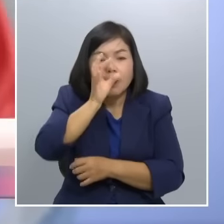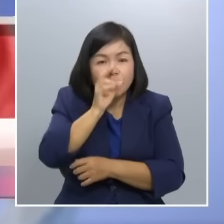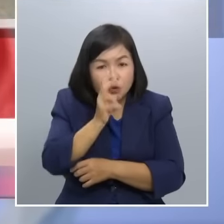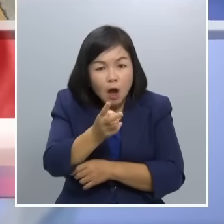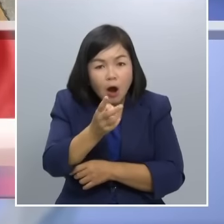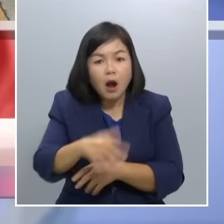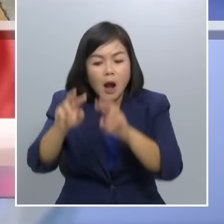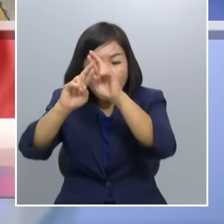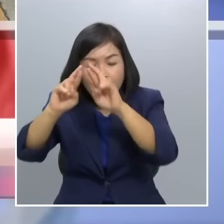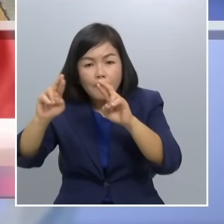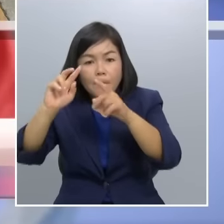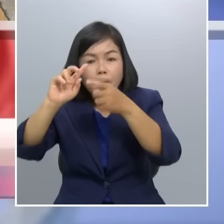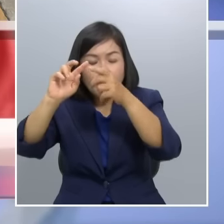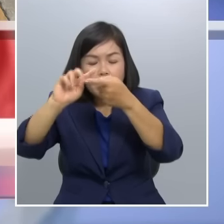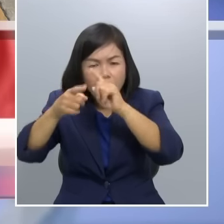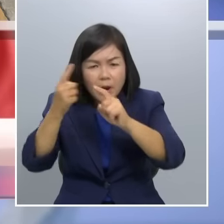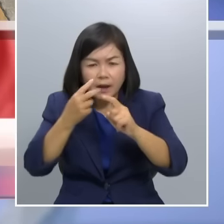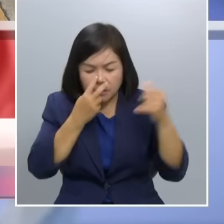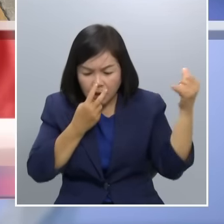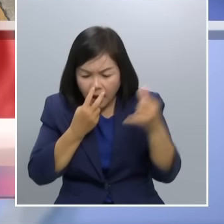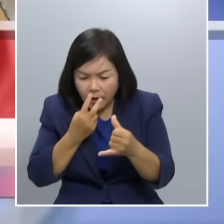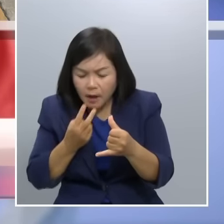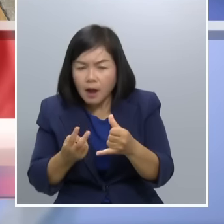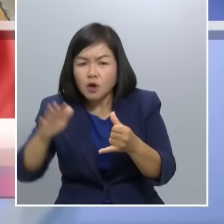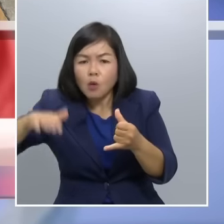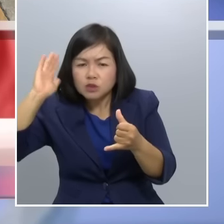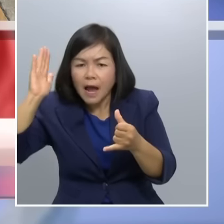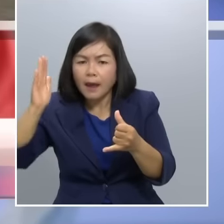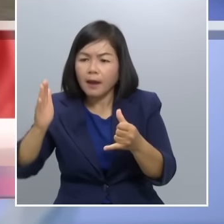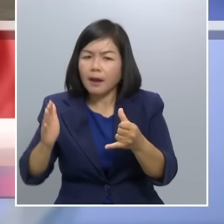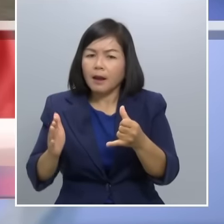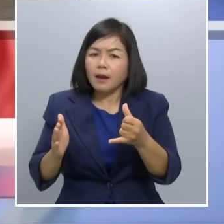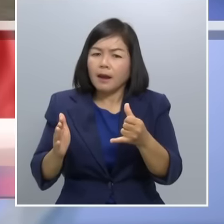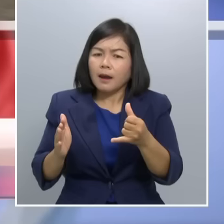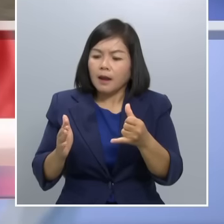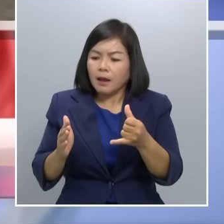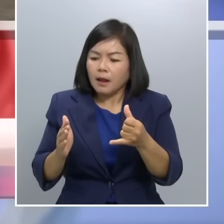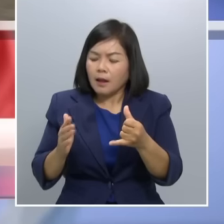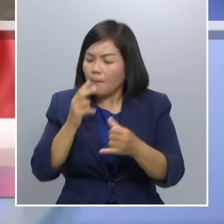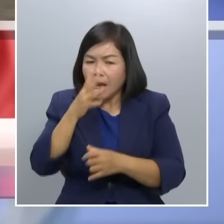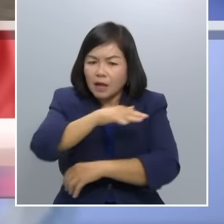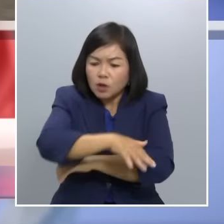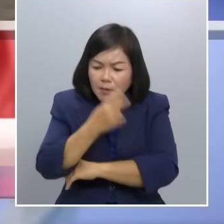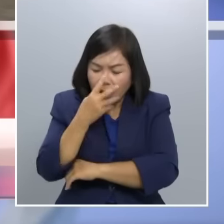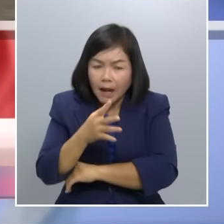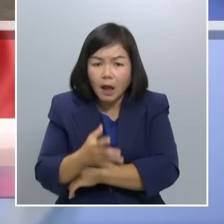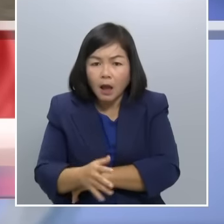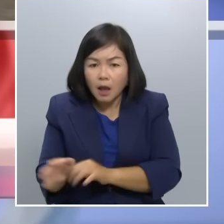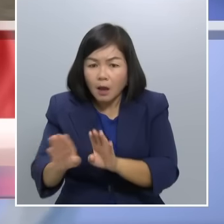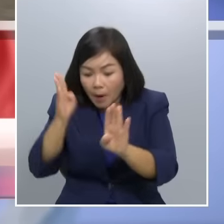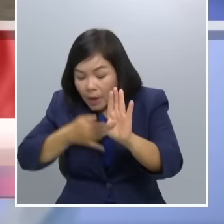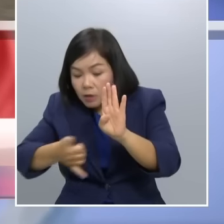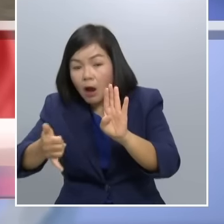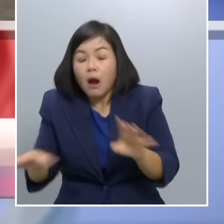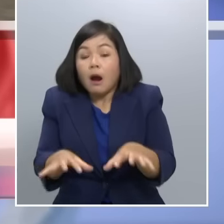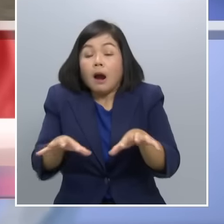เพื่อนที่ลงมาเข้าห้องน้ำรู้สึกเอะใจว่าทำไมน้องชายอ่ะไม่ไม่ไม่ไม่เห็นหลังจากตอนเย็นเลยเปิดประตูเข้าไปก็คือ